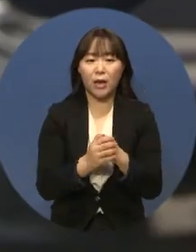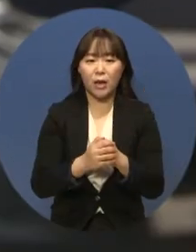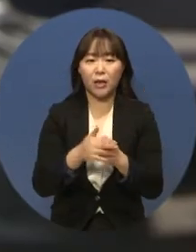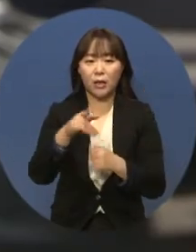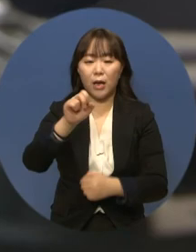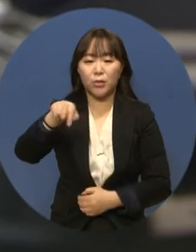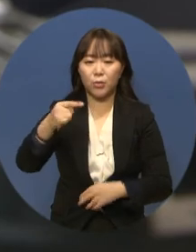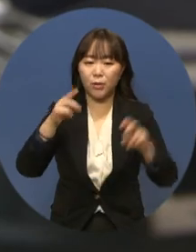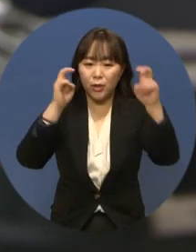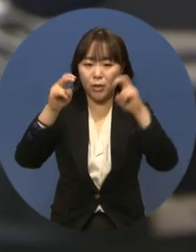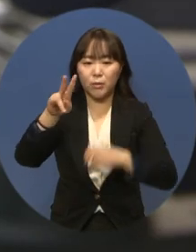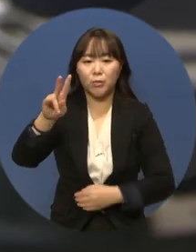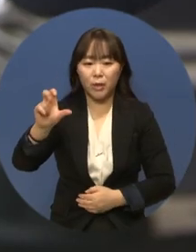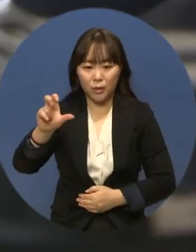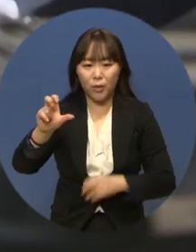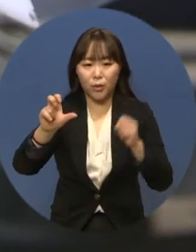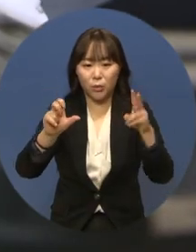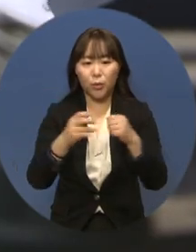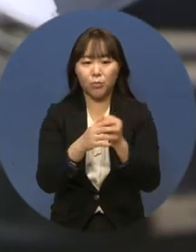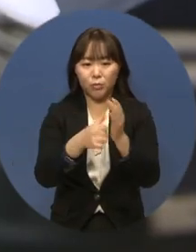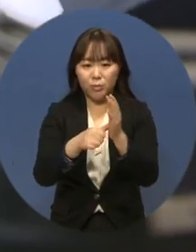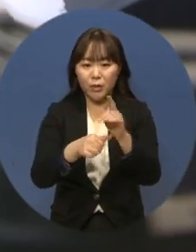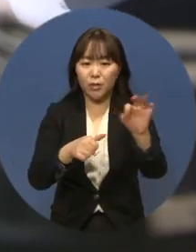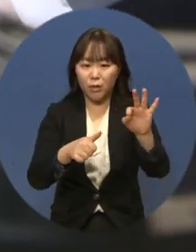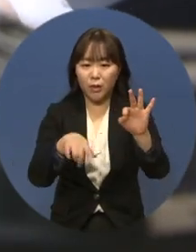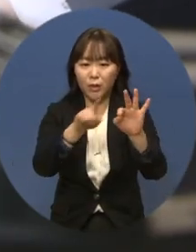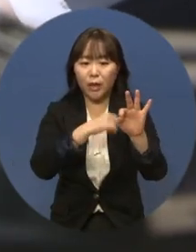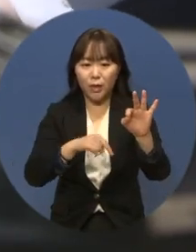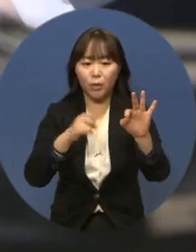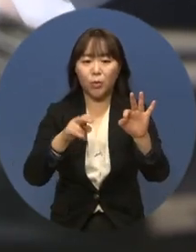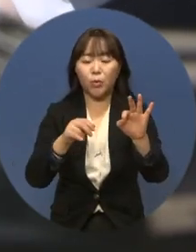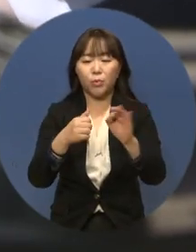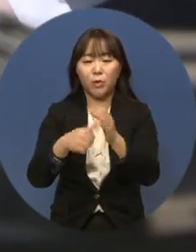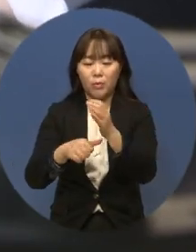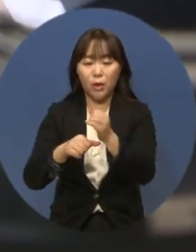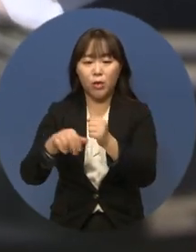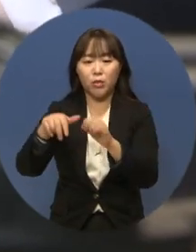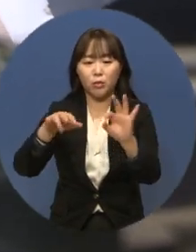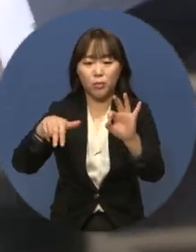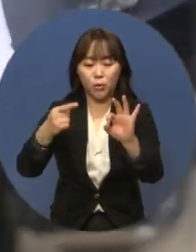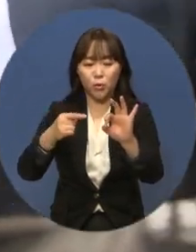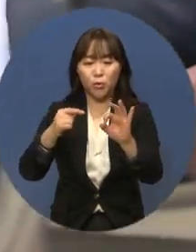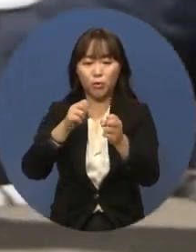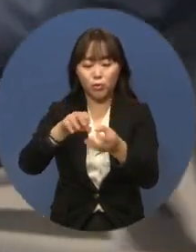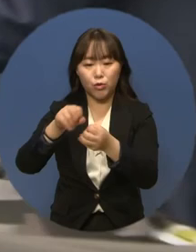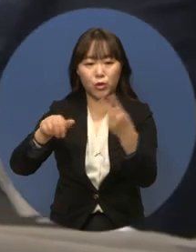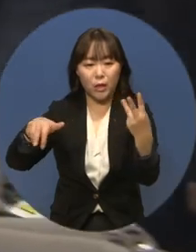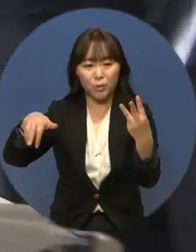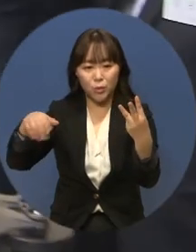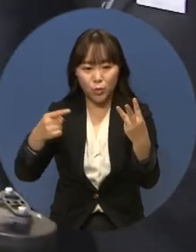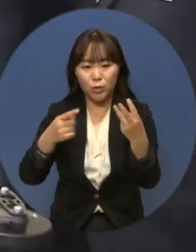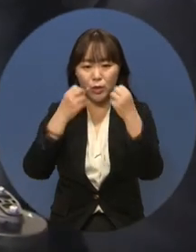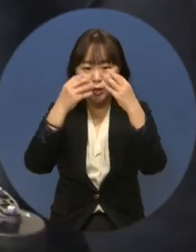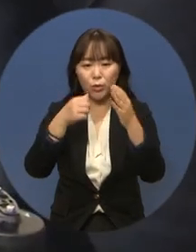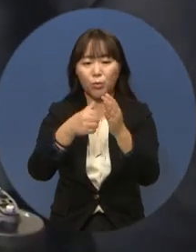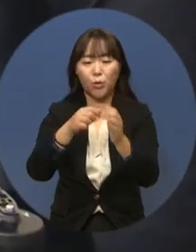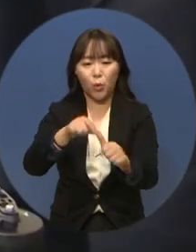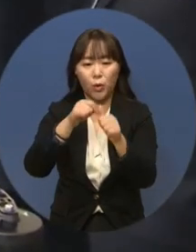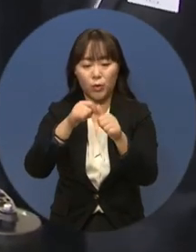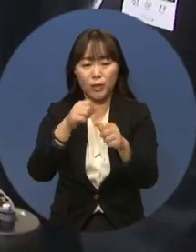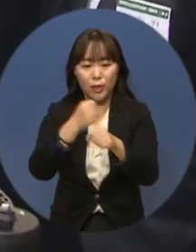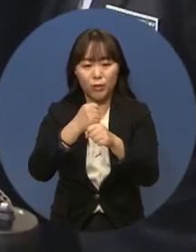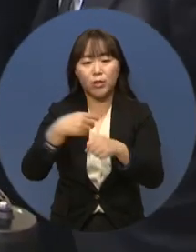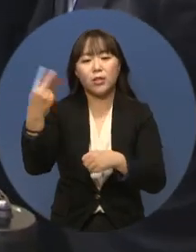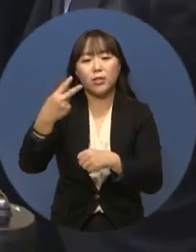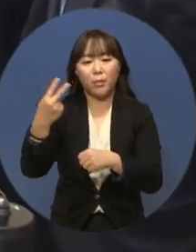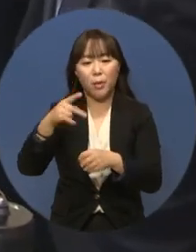기업 25개사, 소재 및 부품 10개 자립화, 매출 10조, 수출 3조, 신규 고용 창출 2,000명을